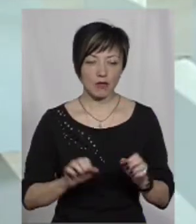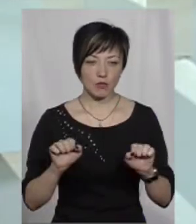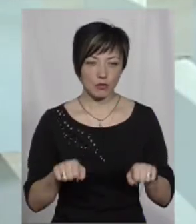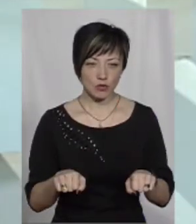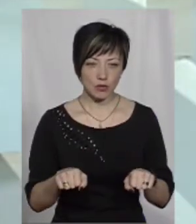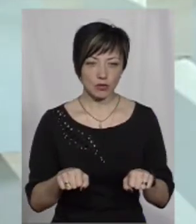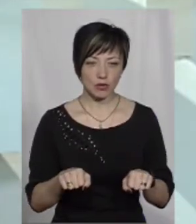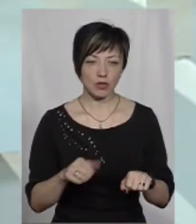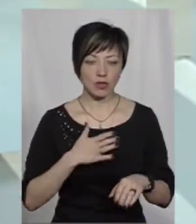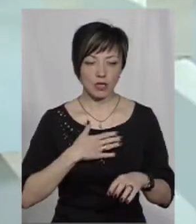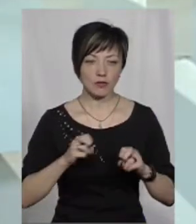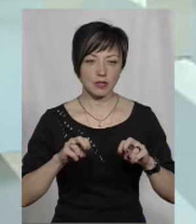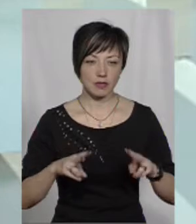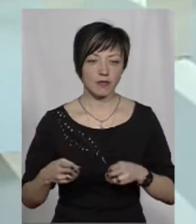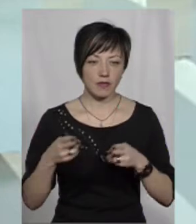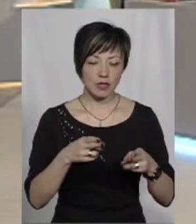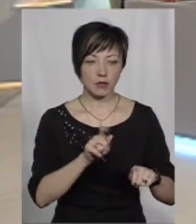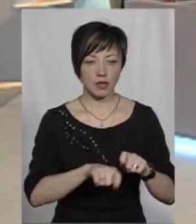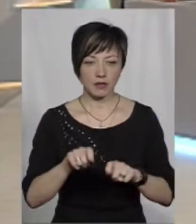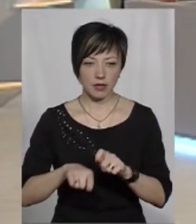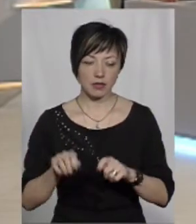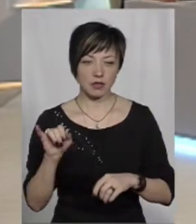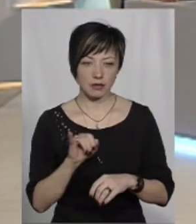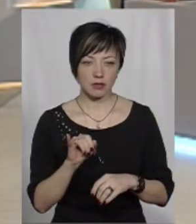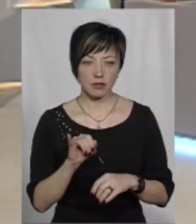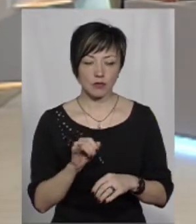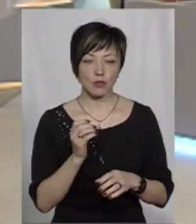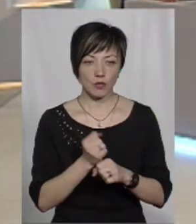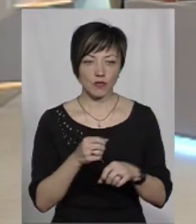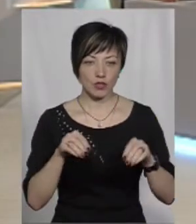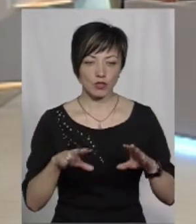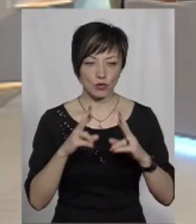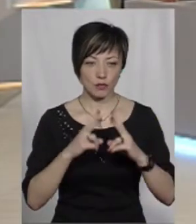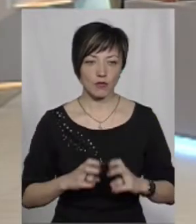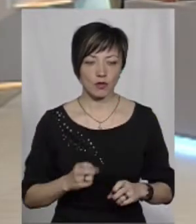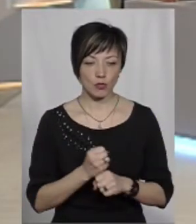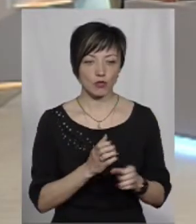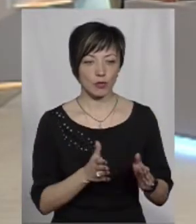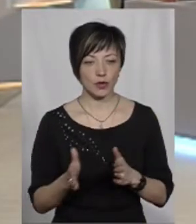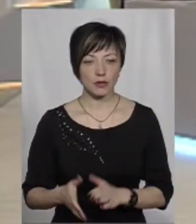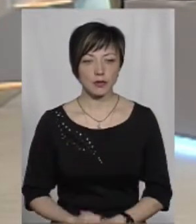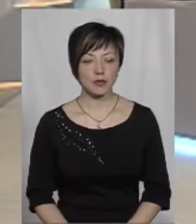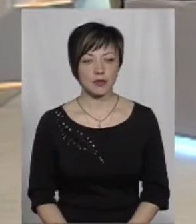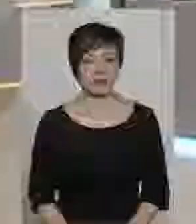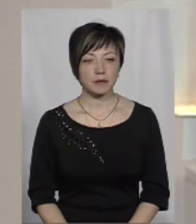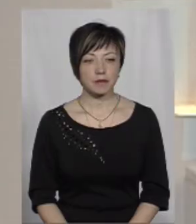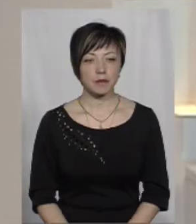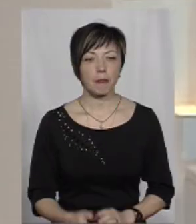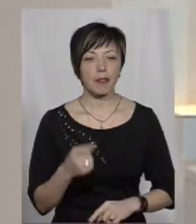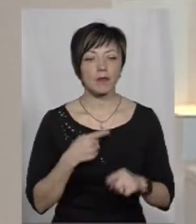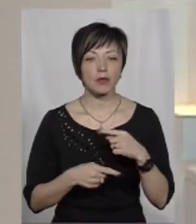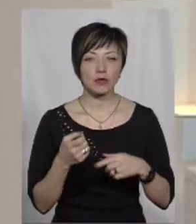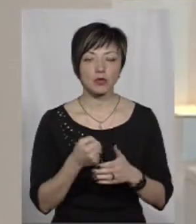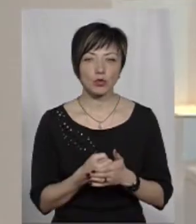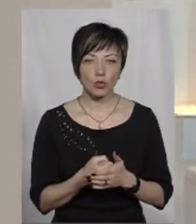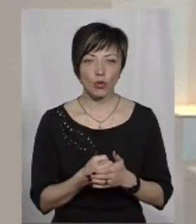можуть написати, наші фахівці виїдуть, перевірять і будемо вже розбиратися в робочому порядку з даним питанням. Повернімося